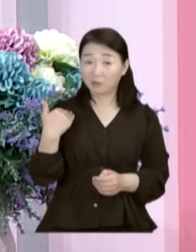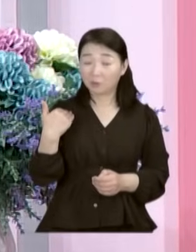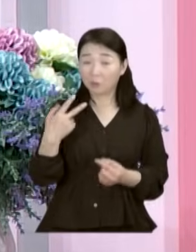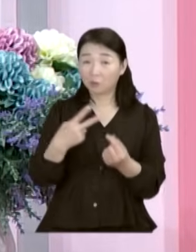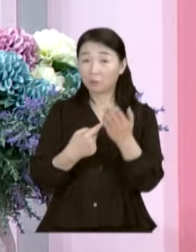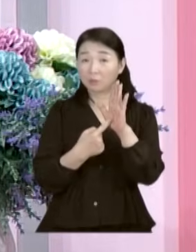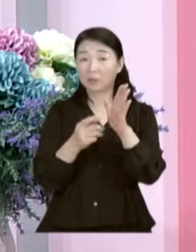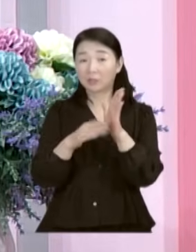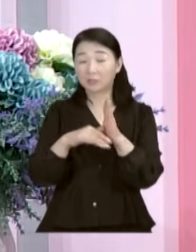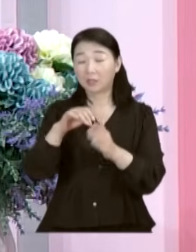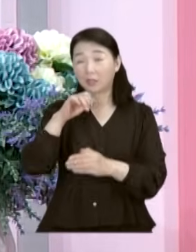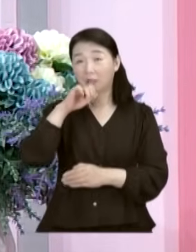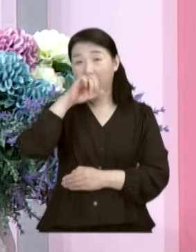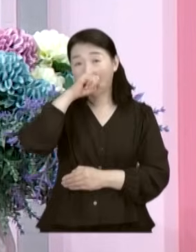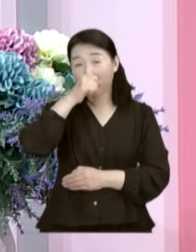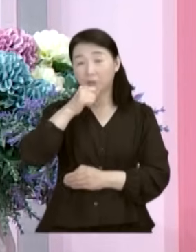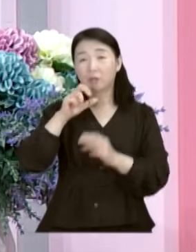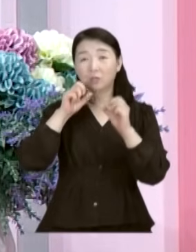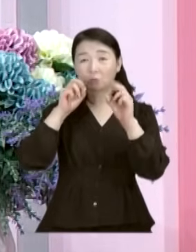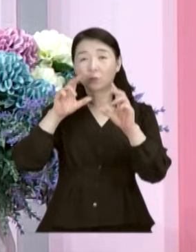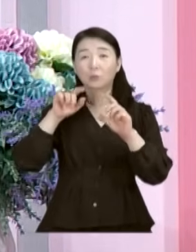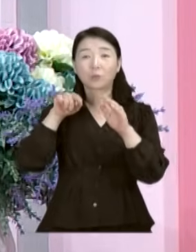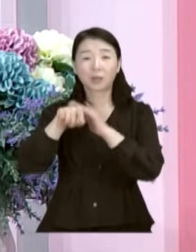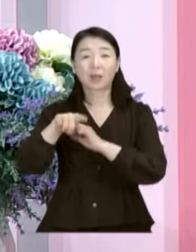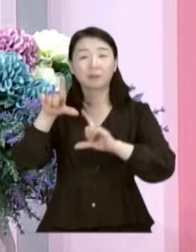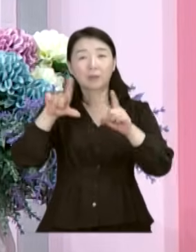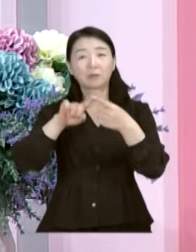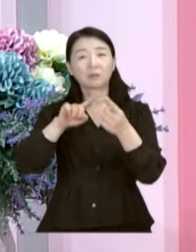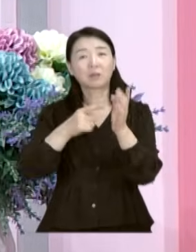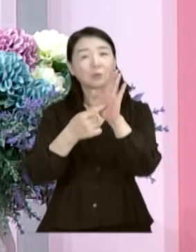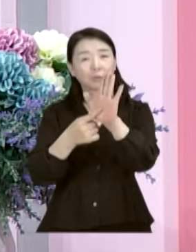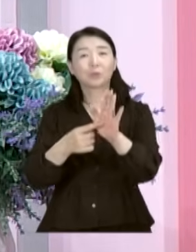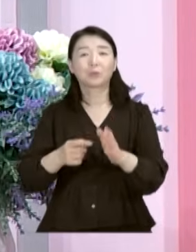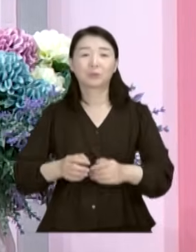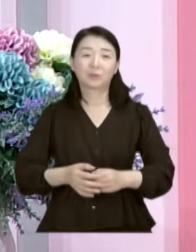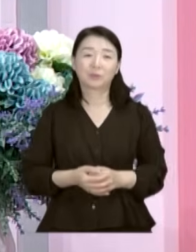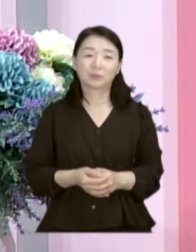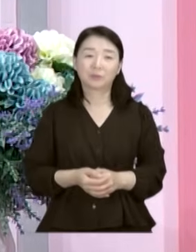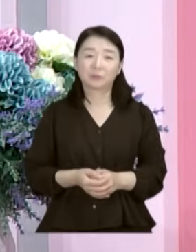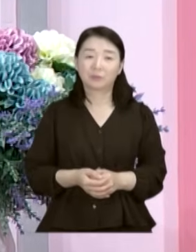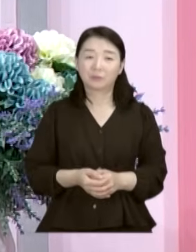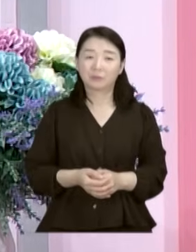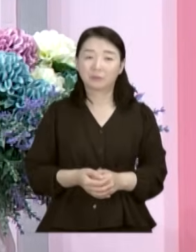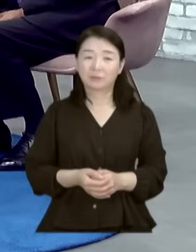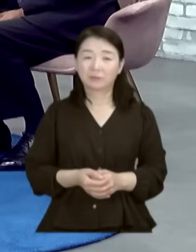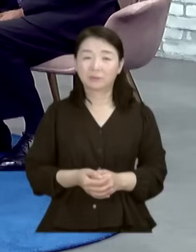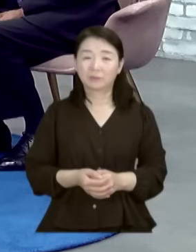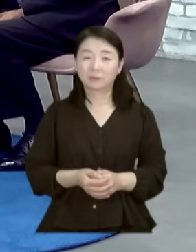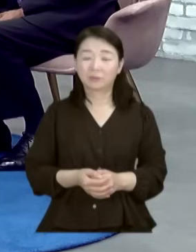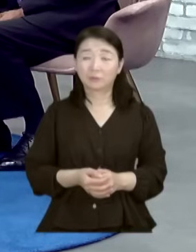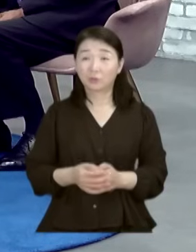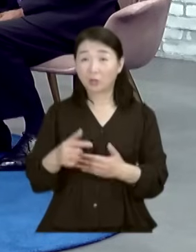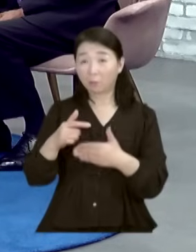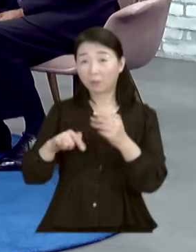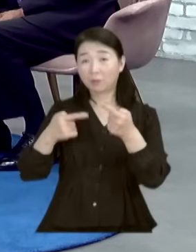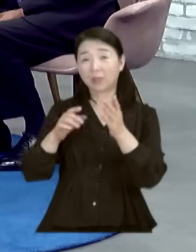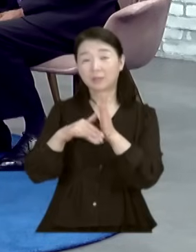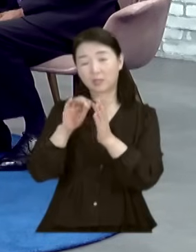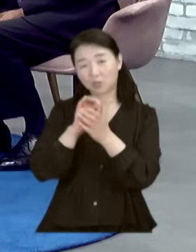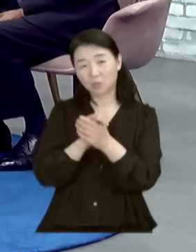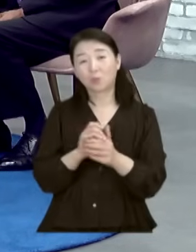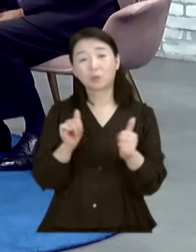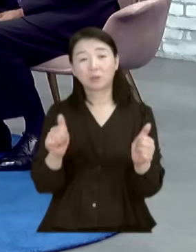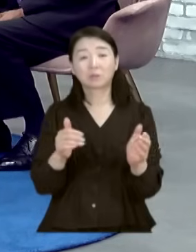얼마 전에 저희 두 번째 나왔을 때는 아프리카를 선교 갔던 이야기들 그대로 다 보여주셨어요 그래서 저희가 그